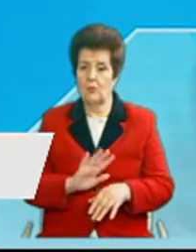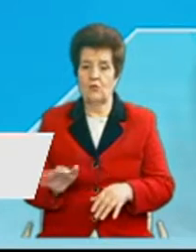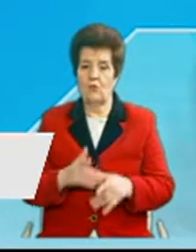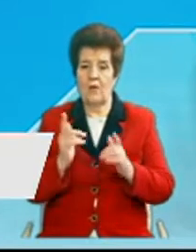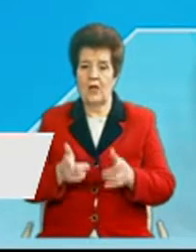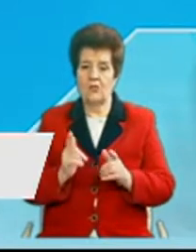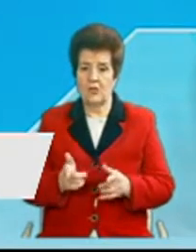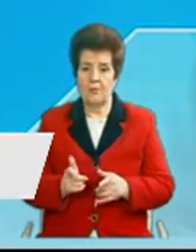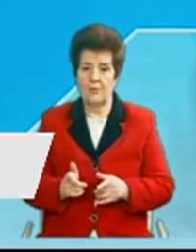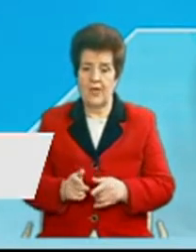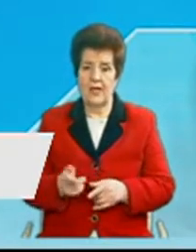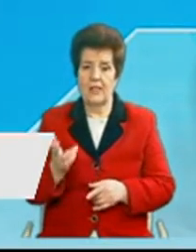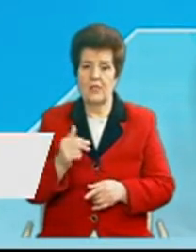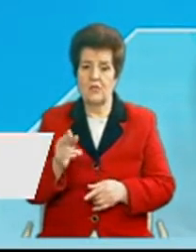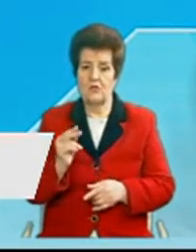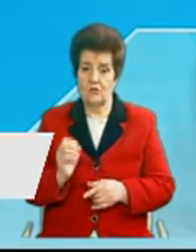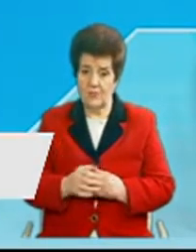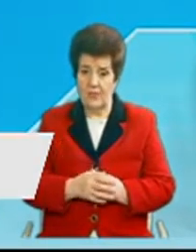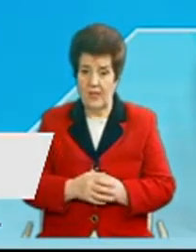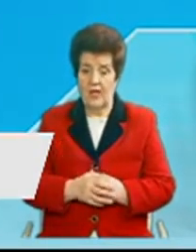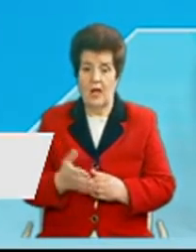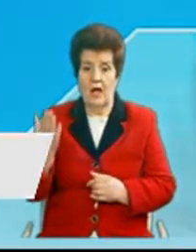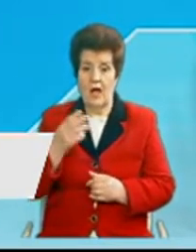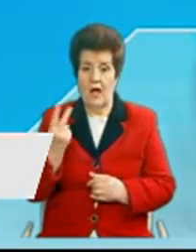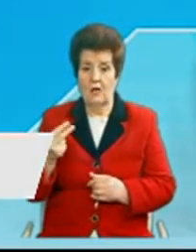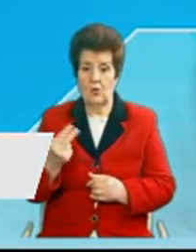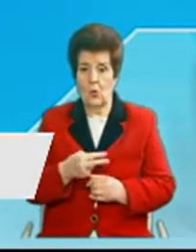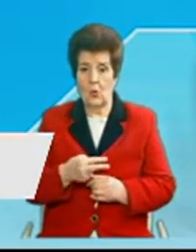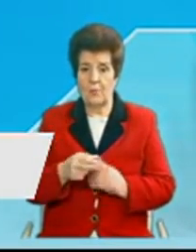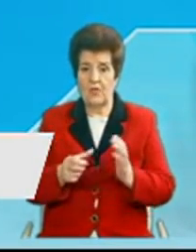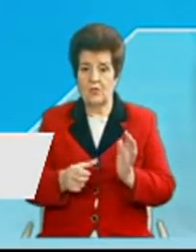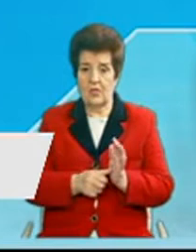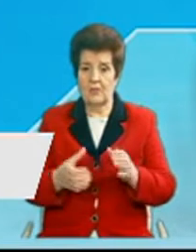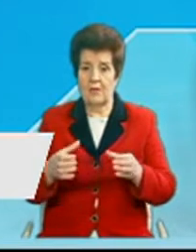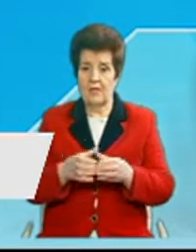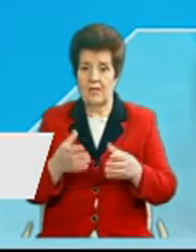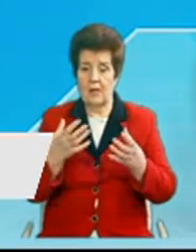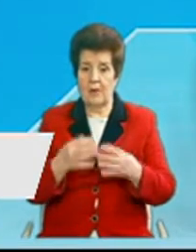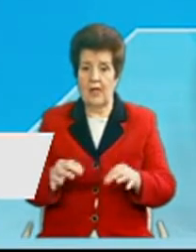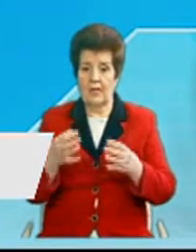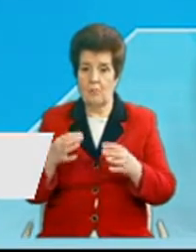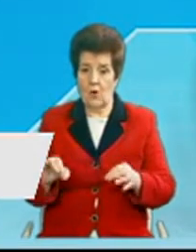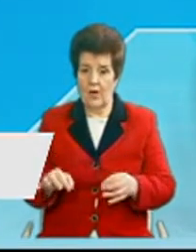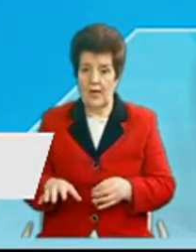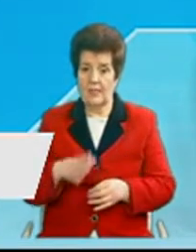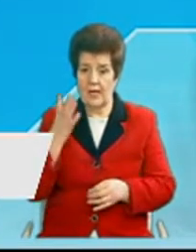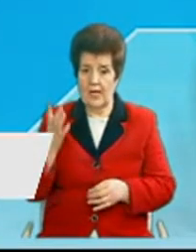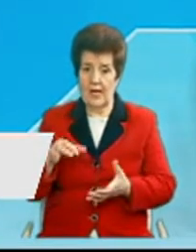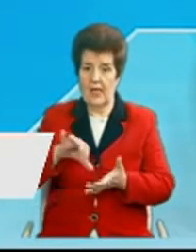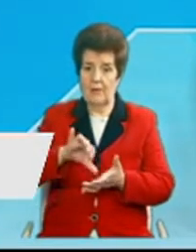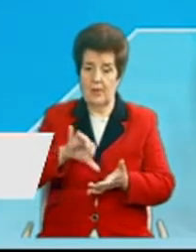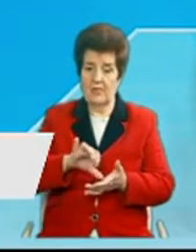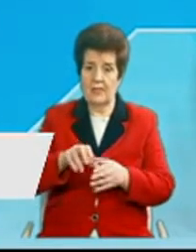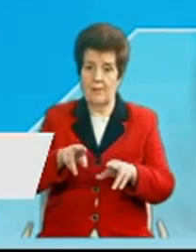nu vom accepta. Nu vom accepta din simplu motiv, fiindcă în anul 2016, când Partidul Liberal Democrat era reprezentant